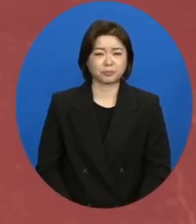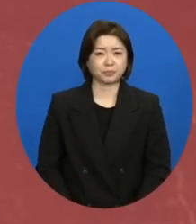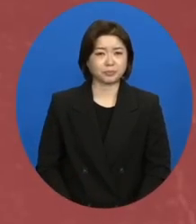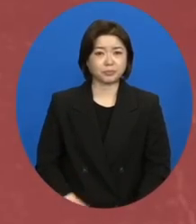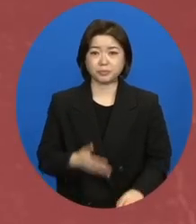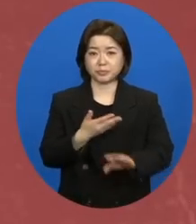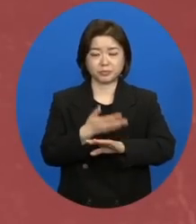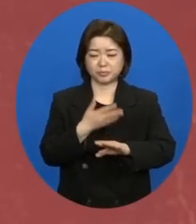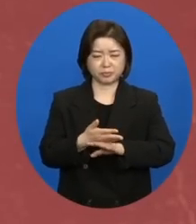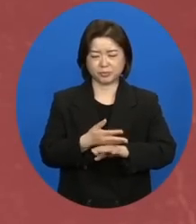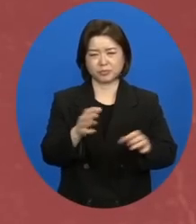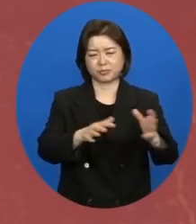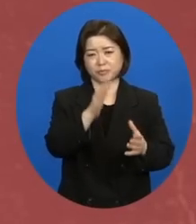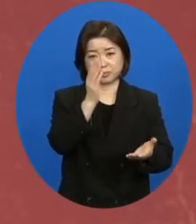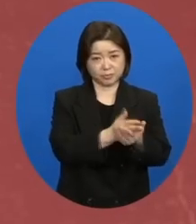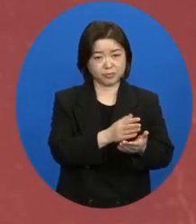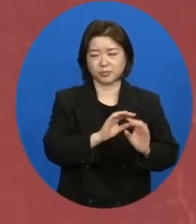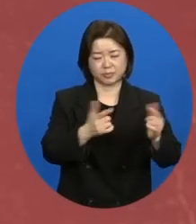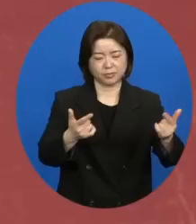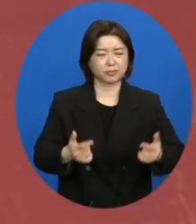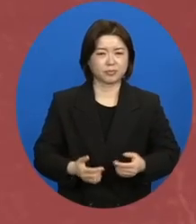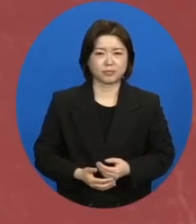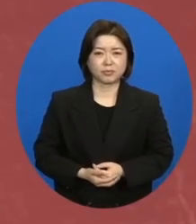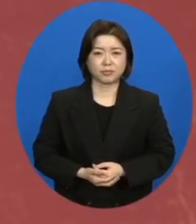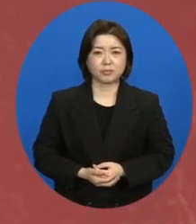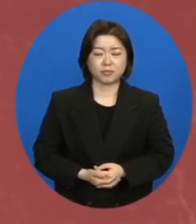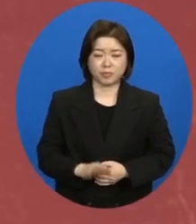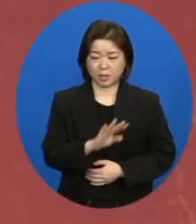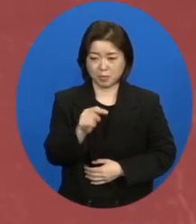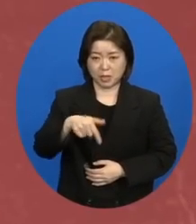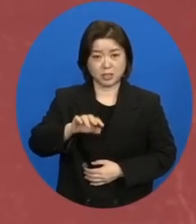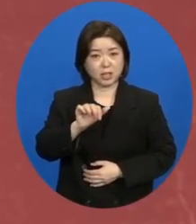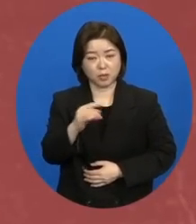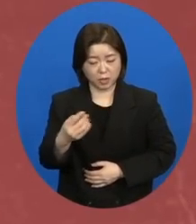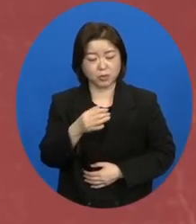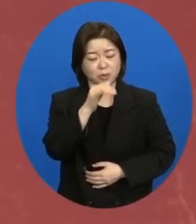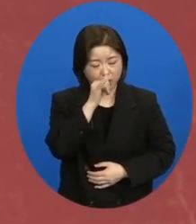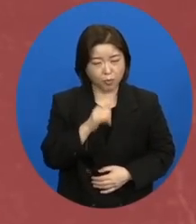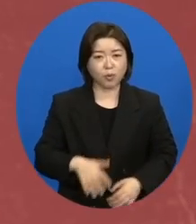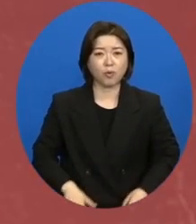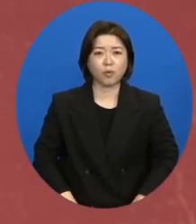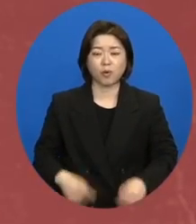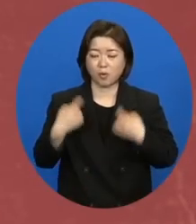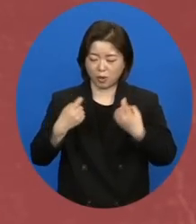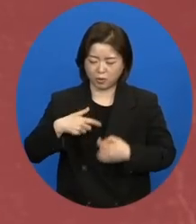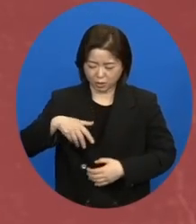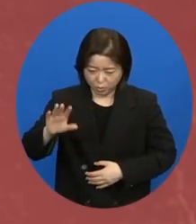다른 거 모이지 말자는 얘기가 아닙니다. 바자회도 하고 관광도 가고 좋아 다 가.